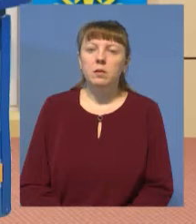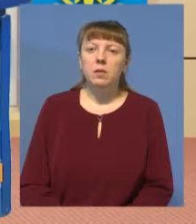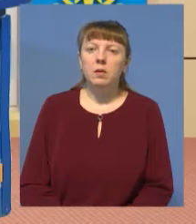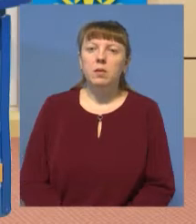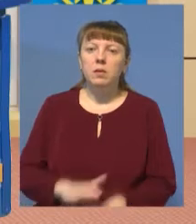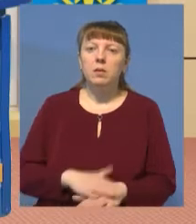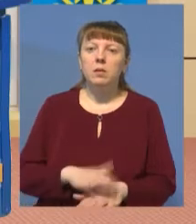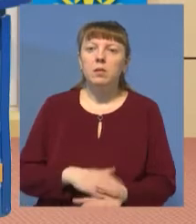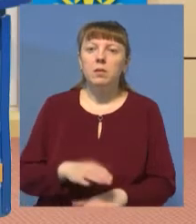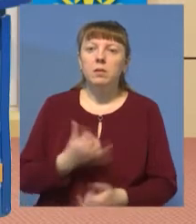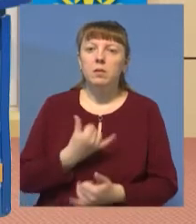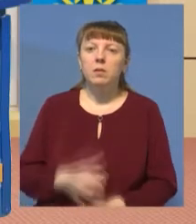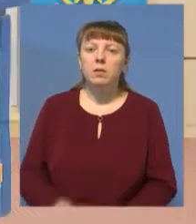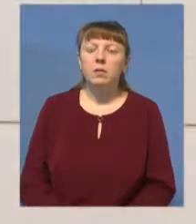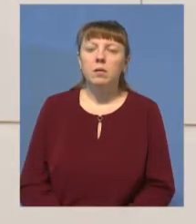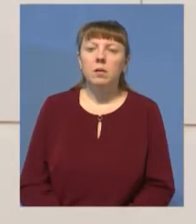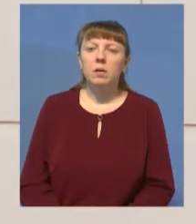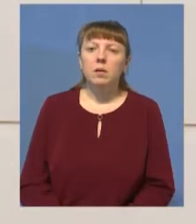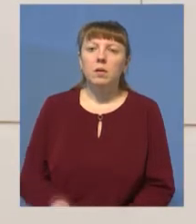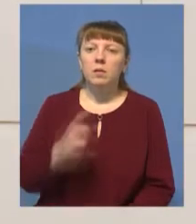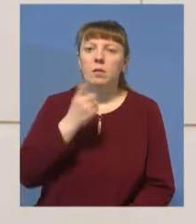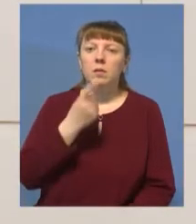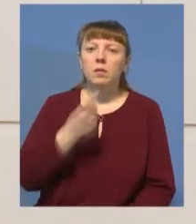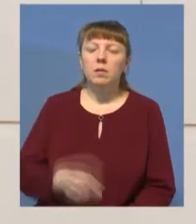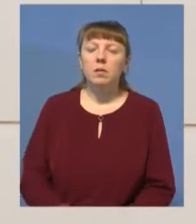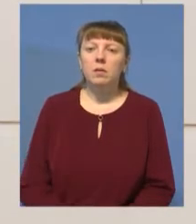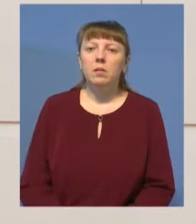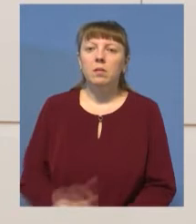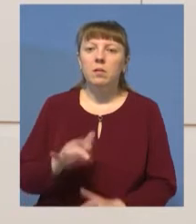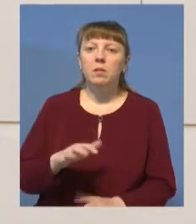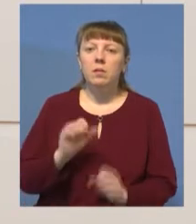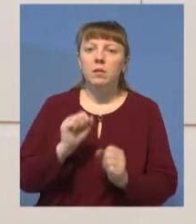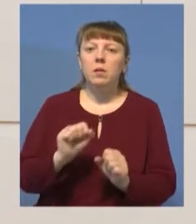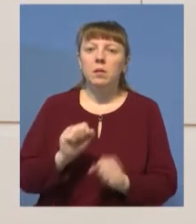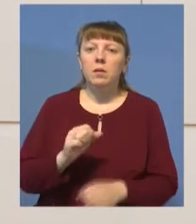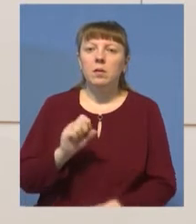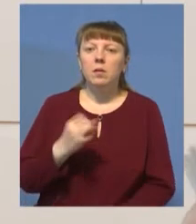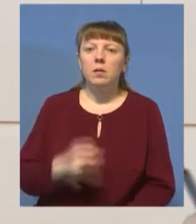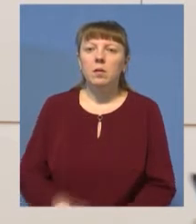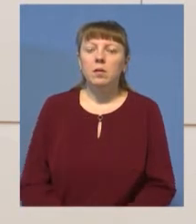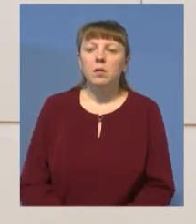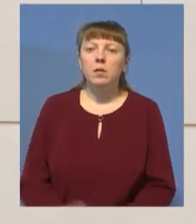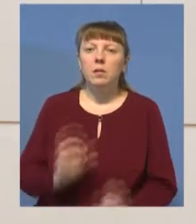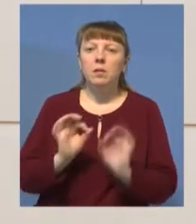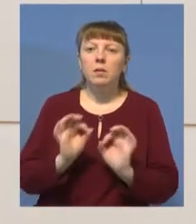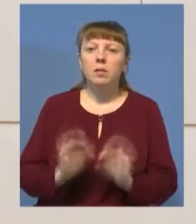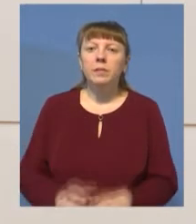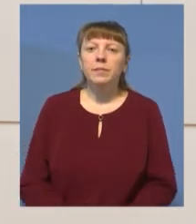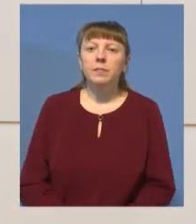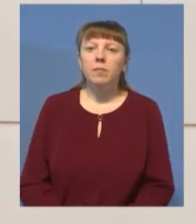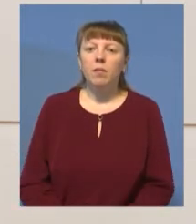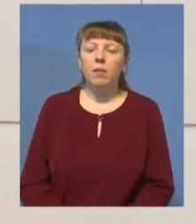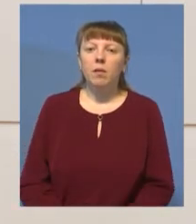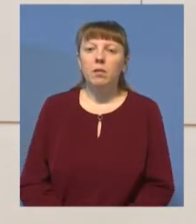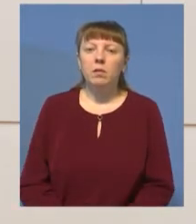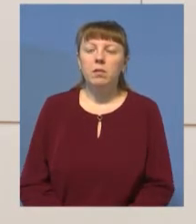вечер, уважаемые телезрители. Действительно, из года в год дела по защите прав потребителей являются актуальны, поскольку каждый из